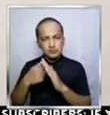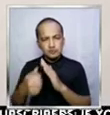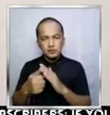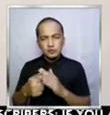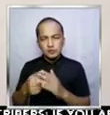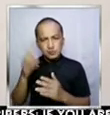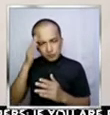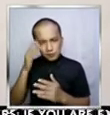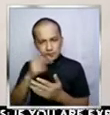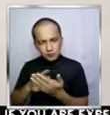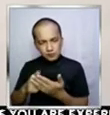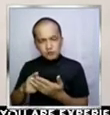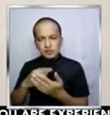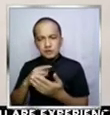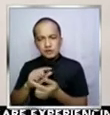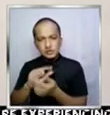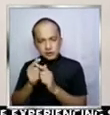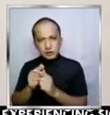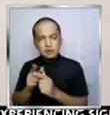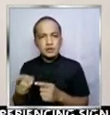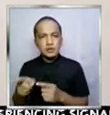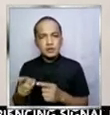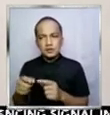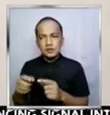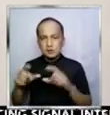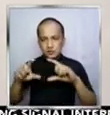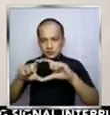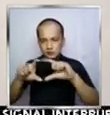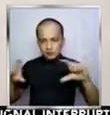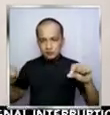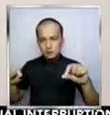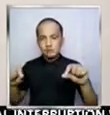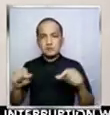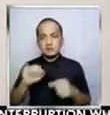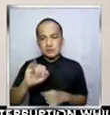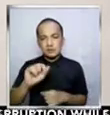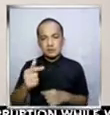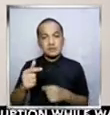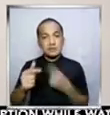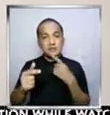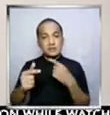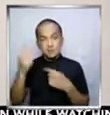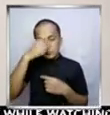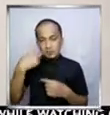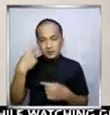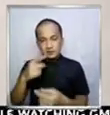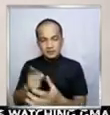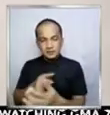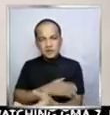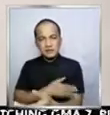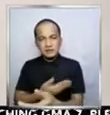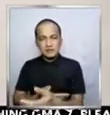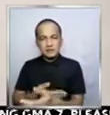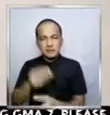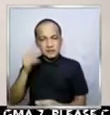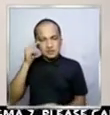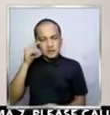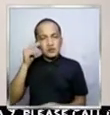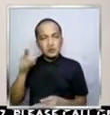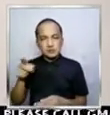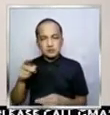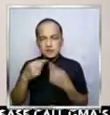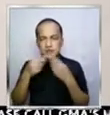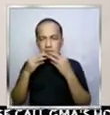ang caption ni Solen Yusaf nang i-post sa Instagram ang mukha ng panganay nila ni Nico Bolzico. Mensahe ni Solen kay